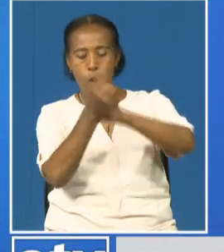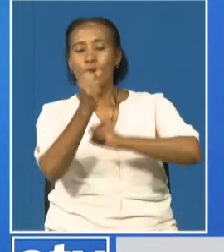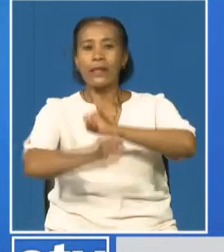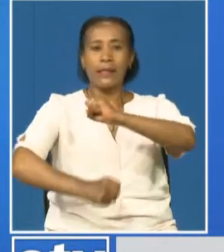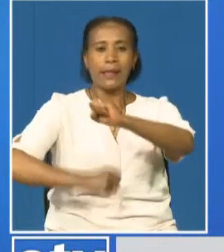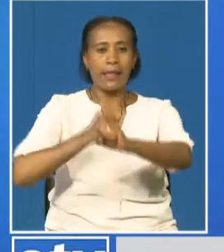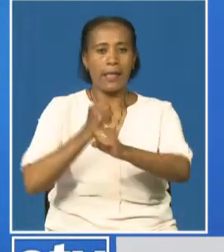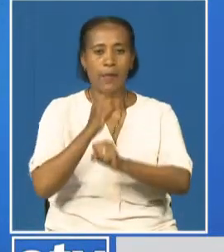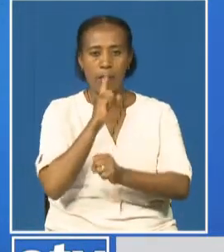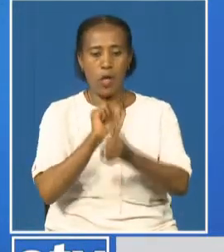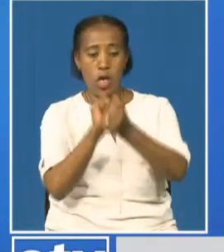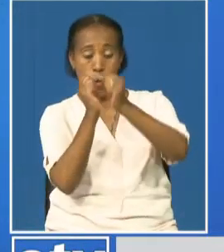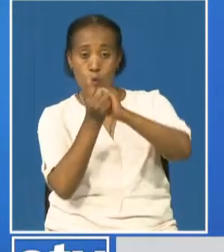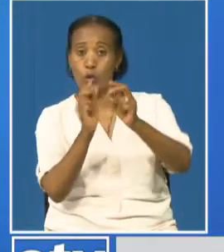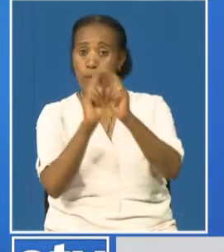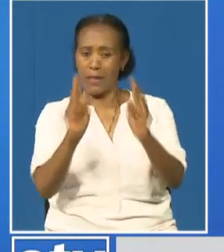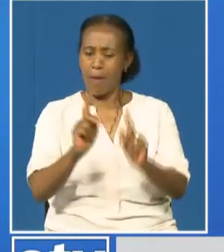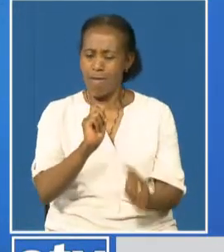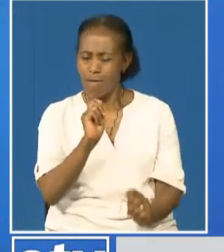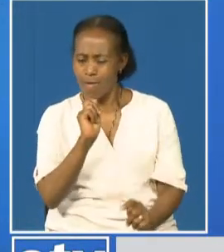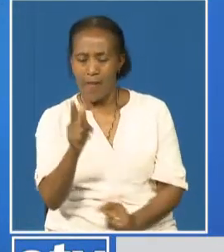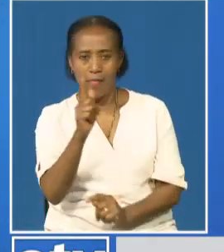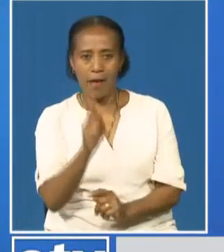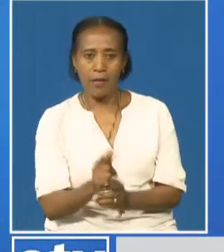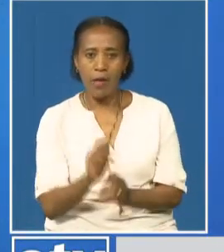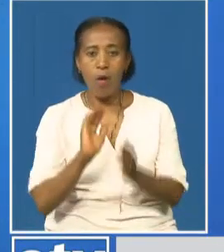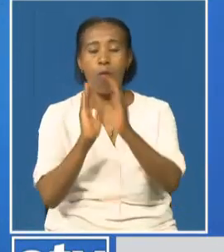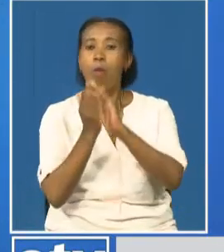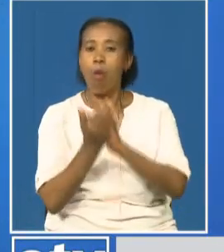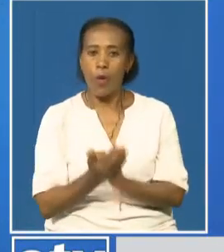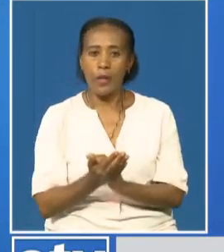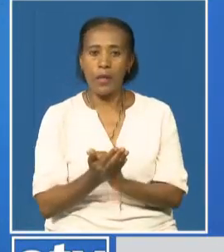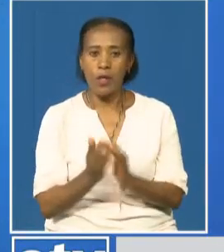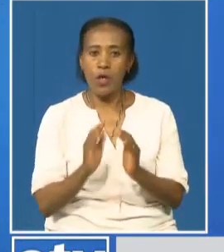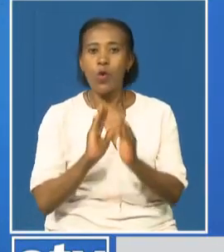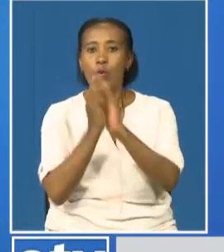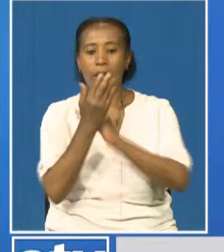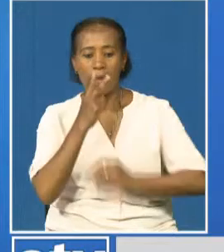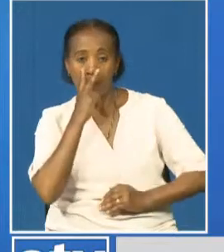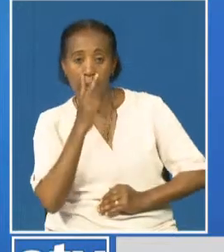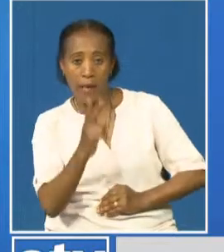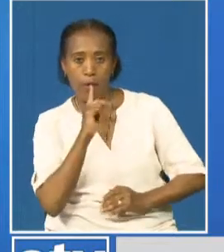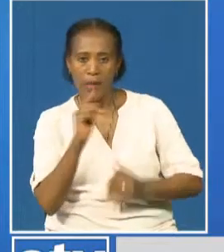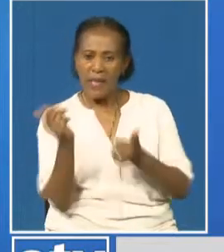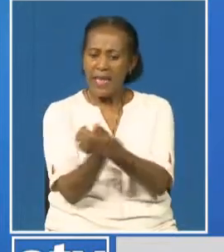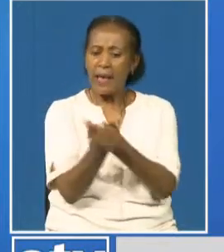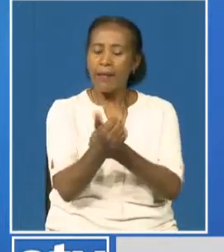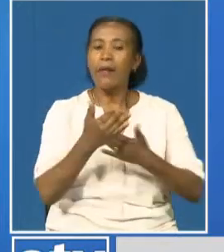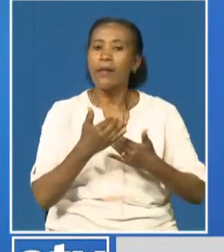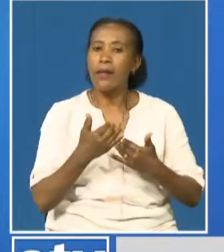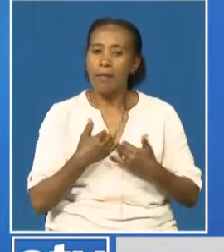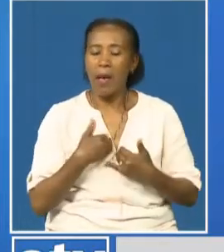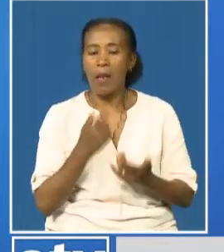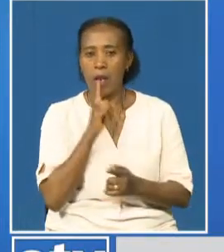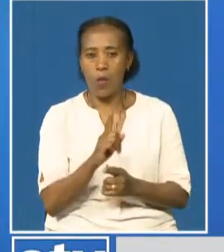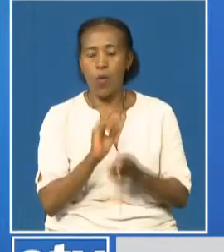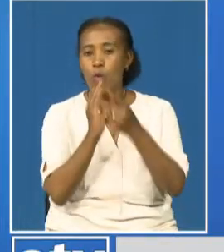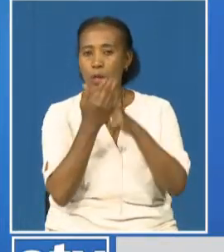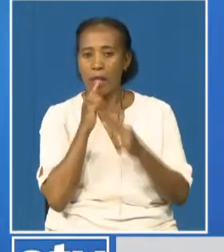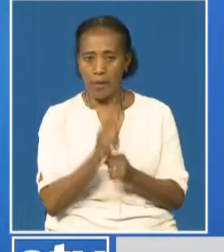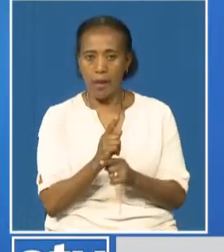ነው። ለውጦች በጣም ፈጣን በሆነ ሁኔታ የሚታዩበት ተከታታይነት ባለው